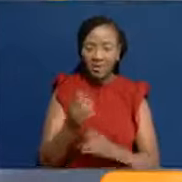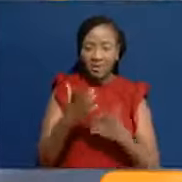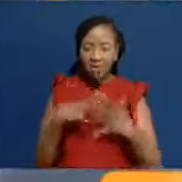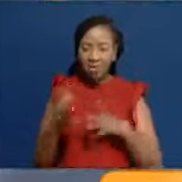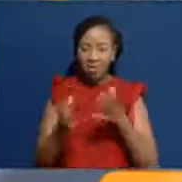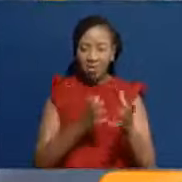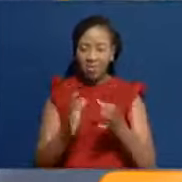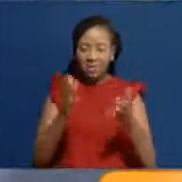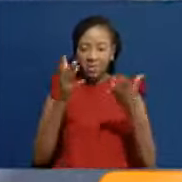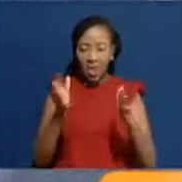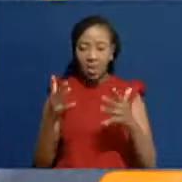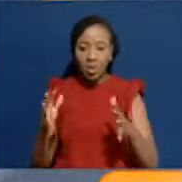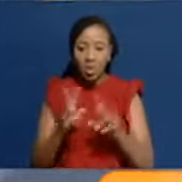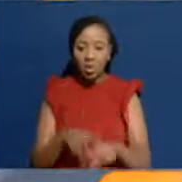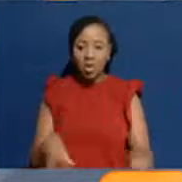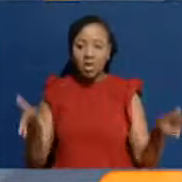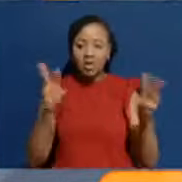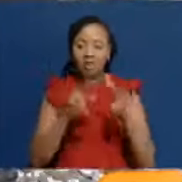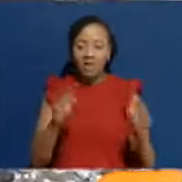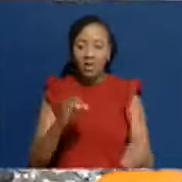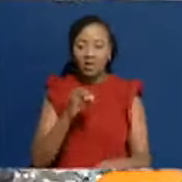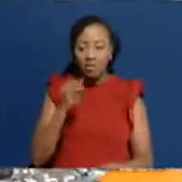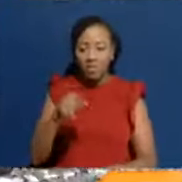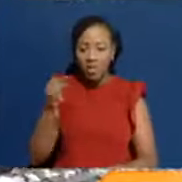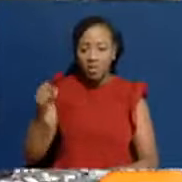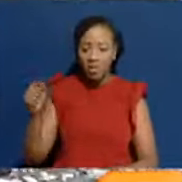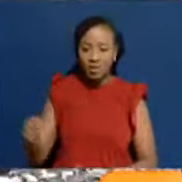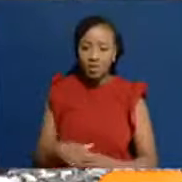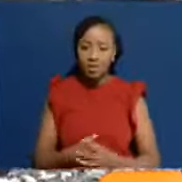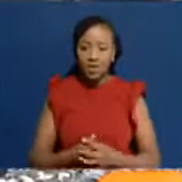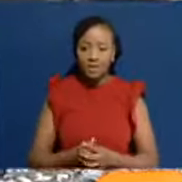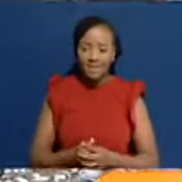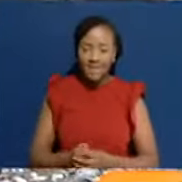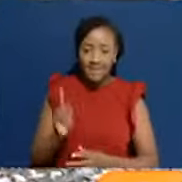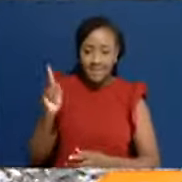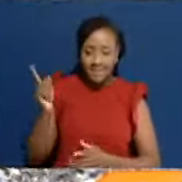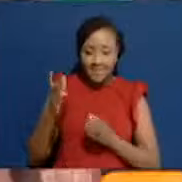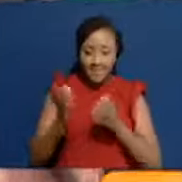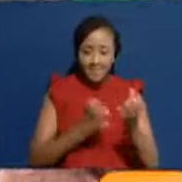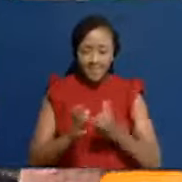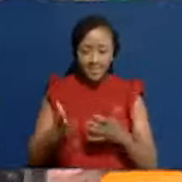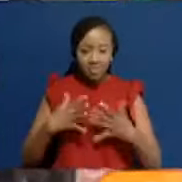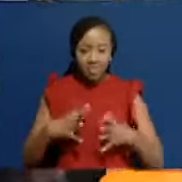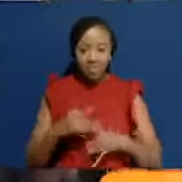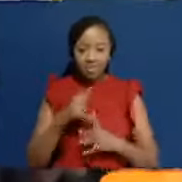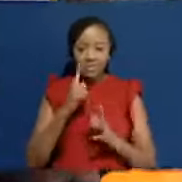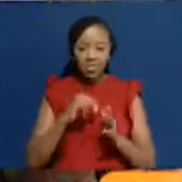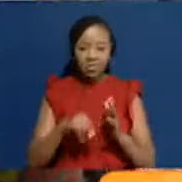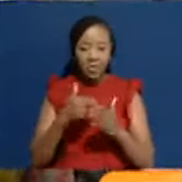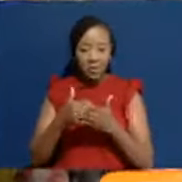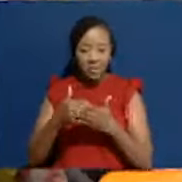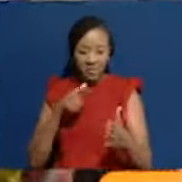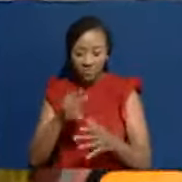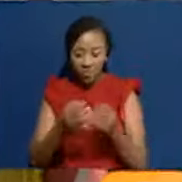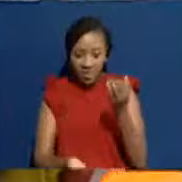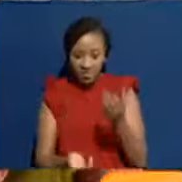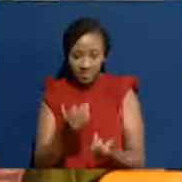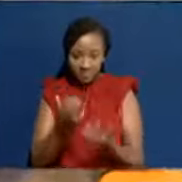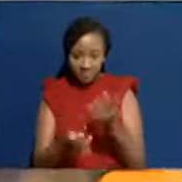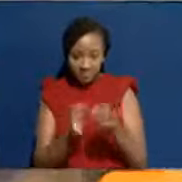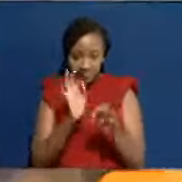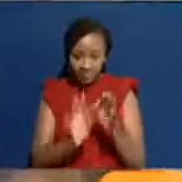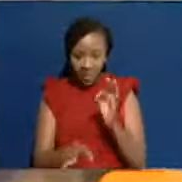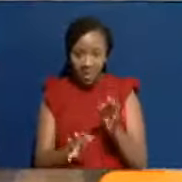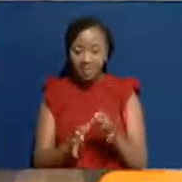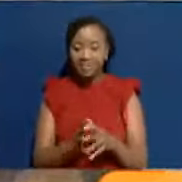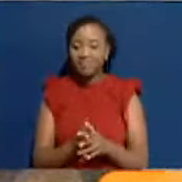have lost goods worth millions of shillings. The traders say there were threats before the incident, and which